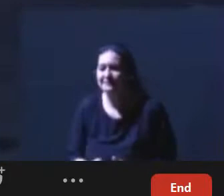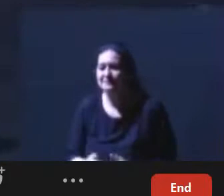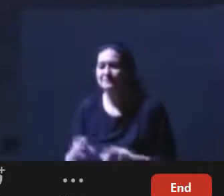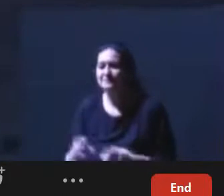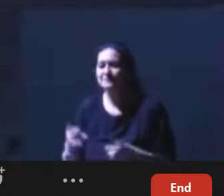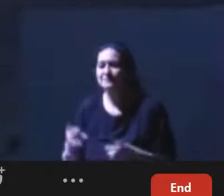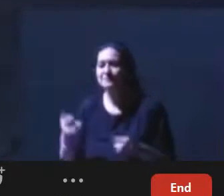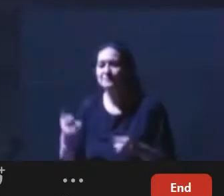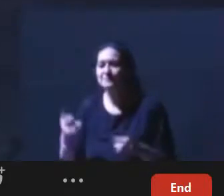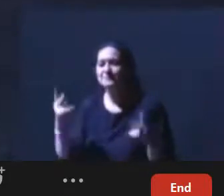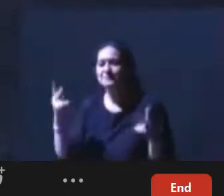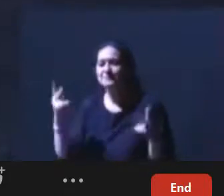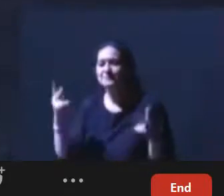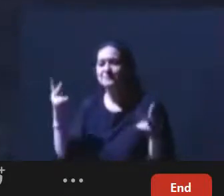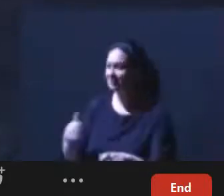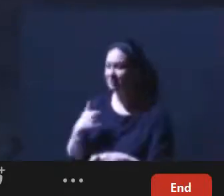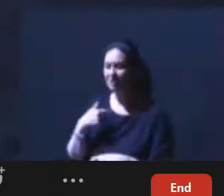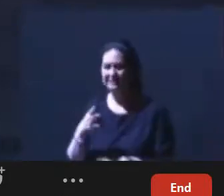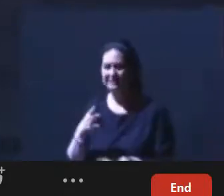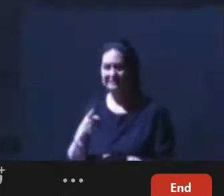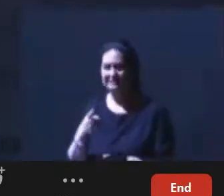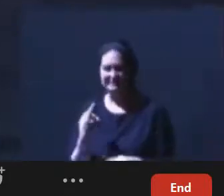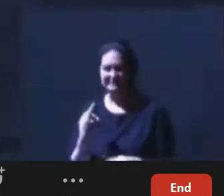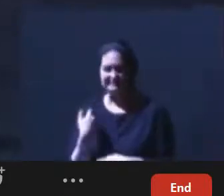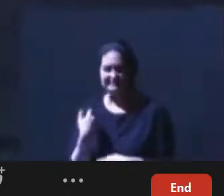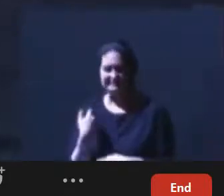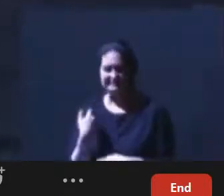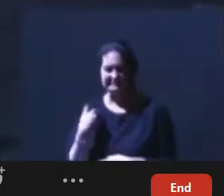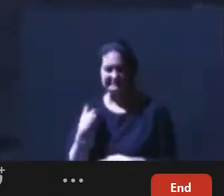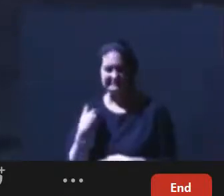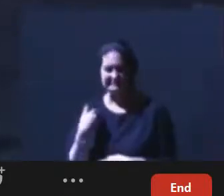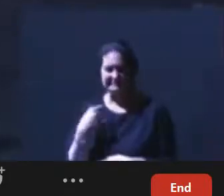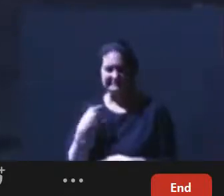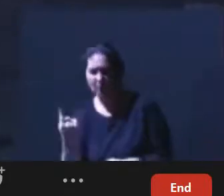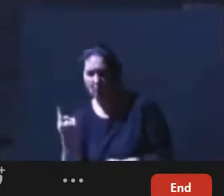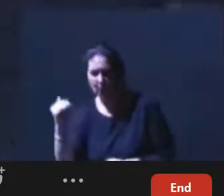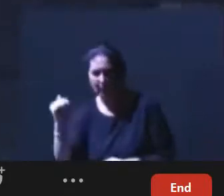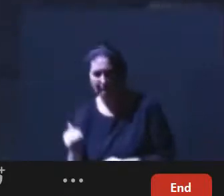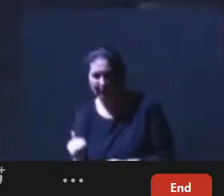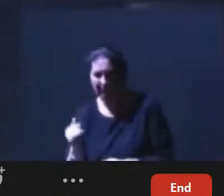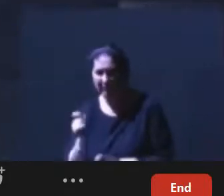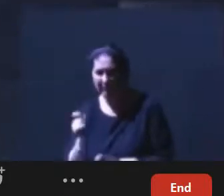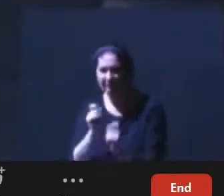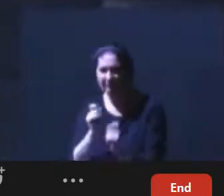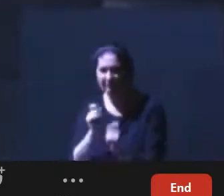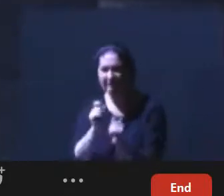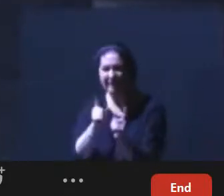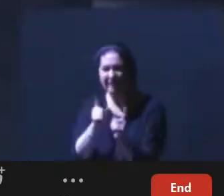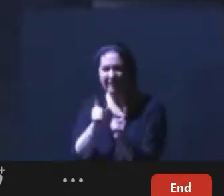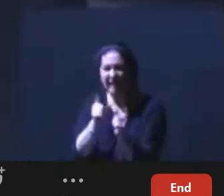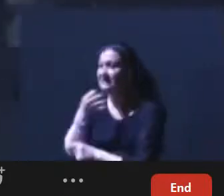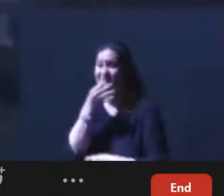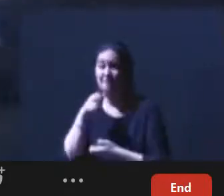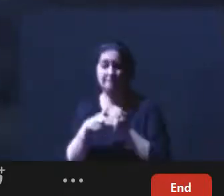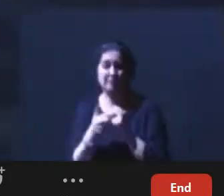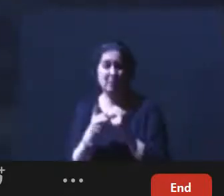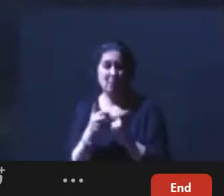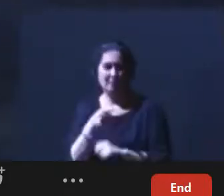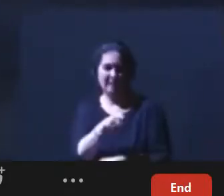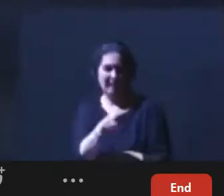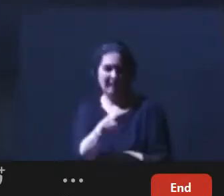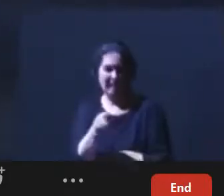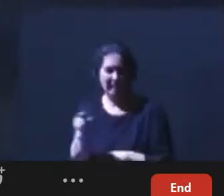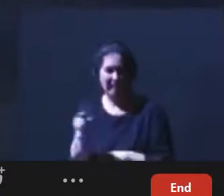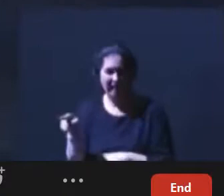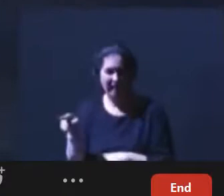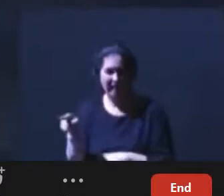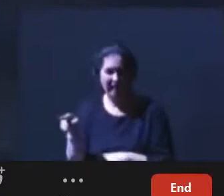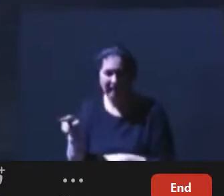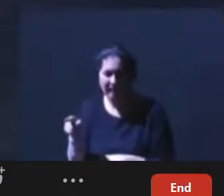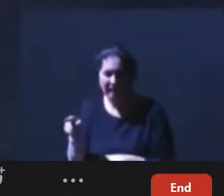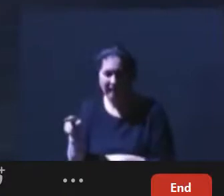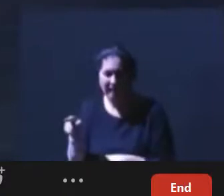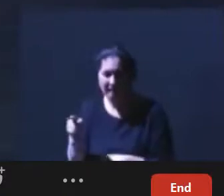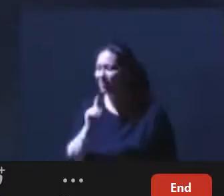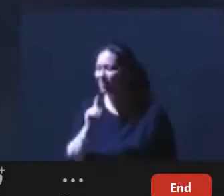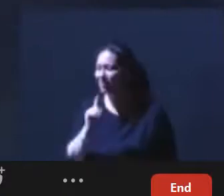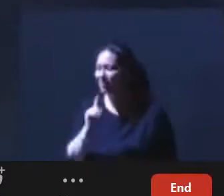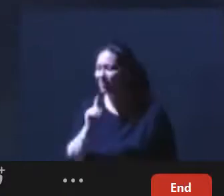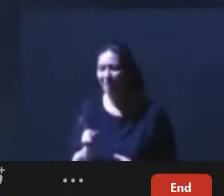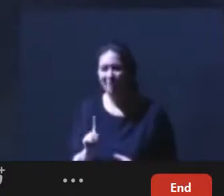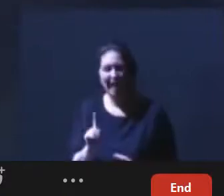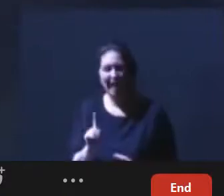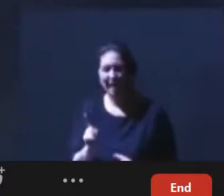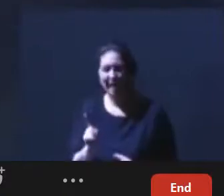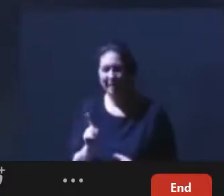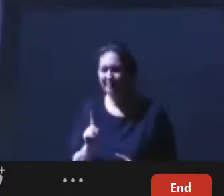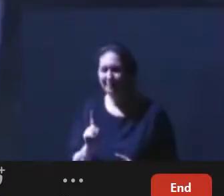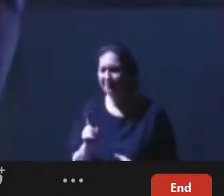dung được là cái hạnh phúc của họ đang có nắm giữ. Các bạn nhớ không ạ? Hạnh phúc là một cái hành trình, một cái quá trình để hàng ngày, mỗi ngày tỉnh